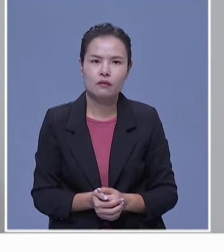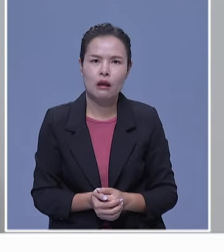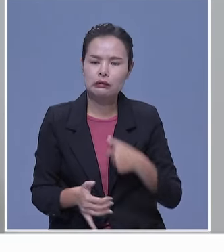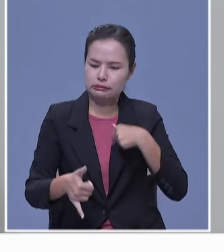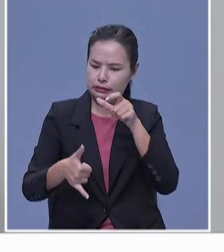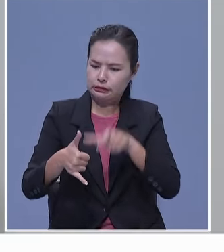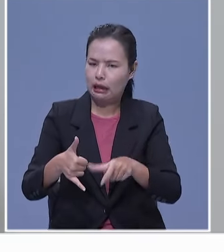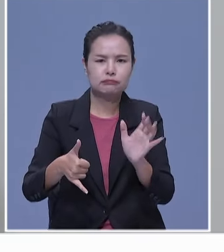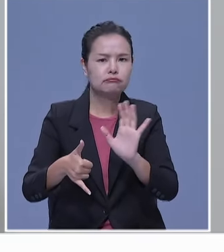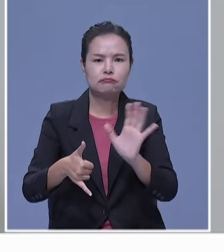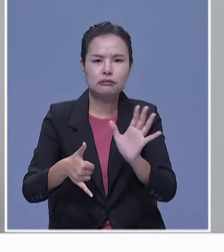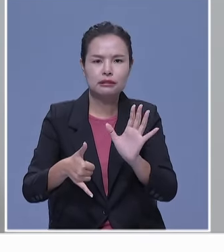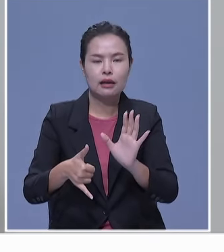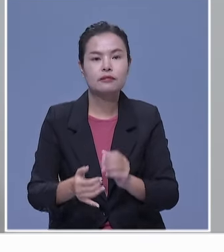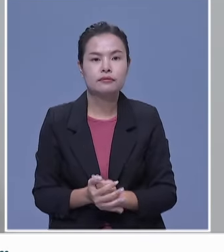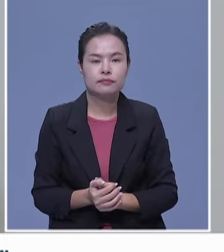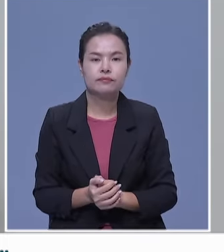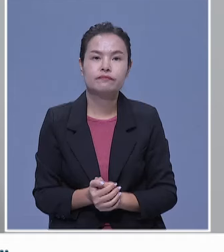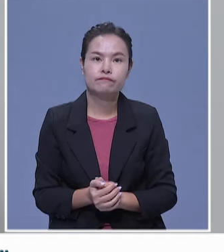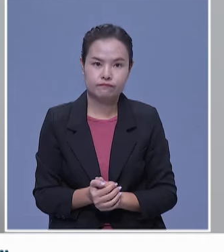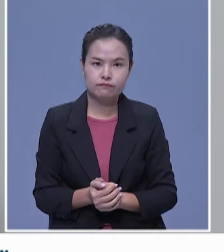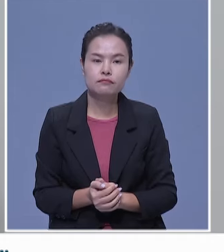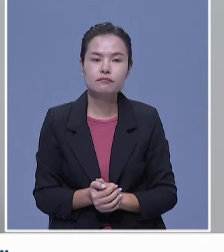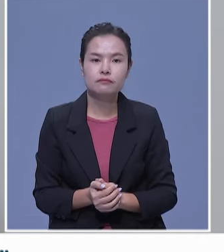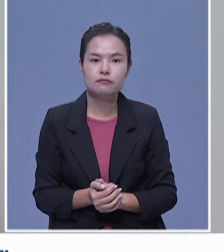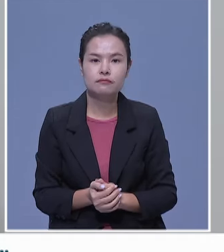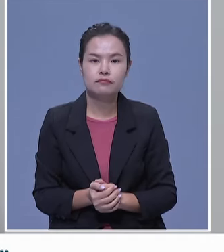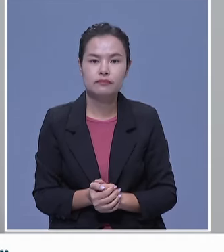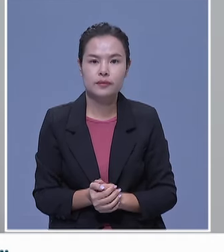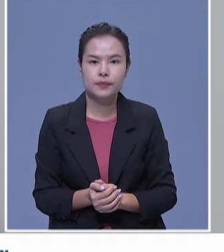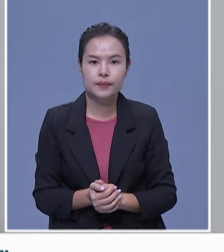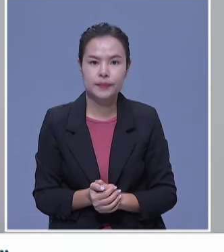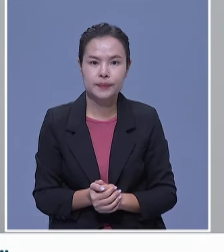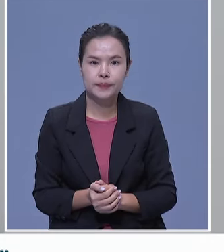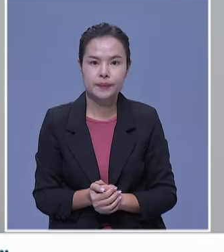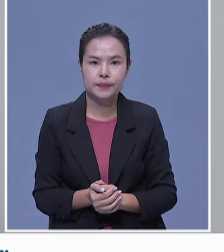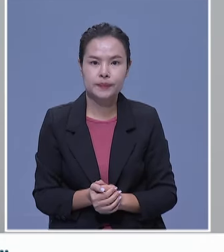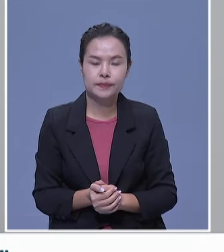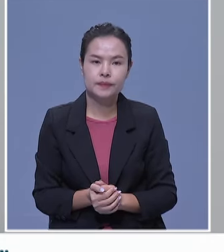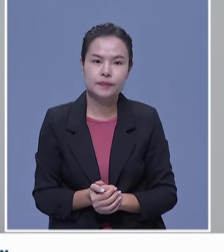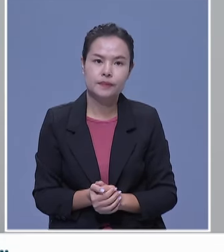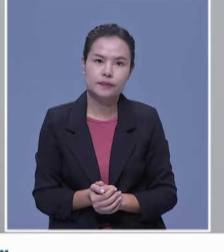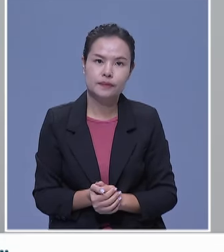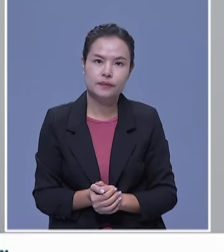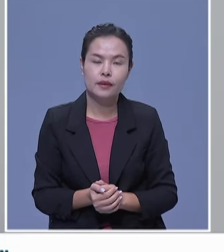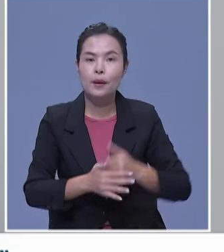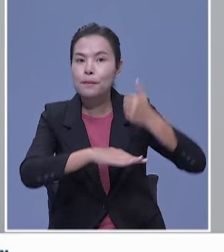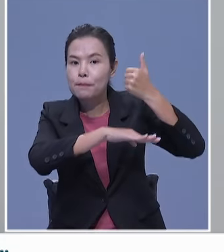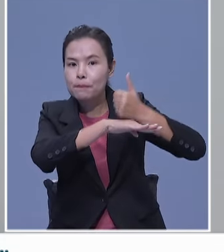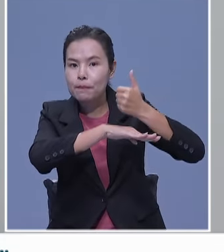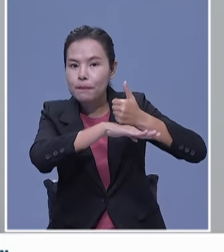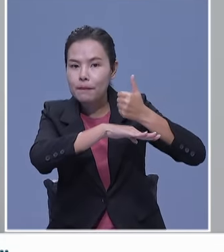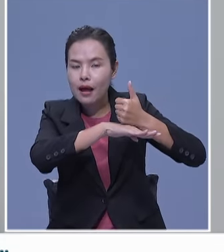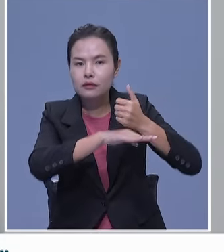พูดนะครับกระแสบอกมาบอกว่าถ้าผู้บังคับบัญชาไปแล้ว